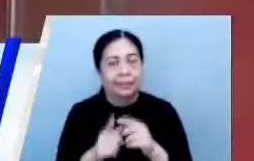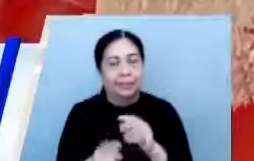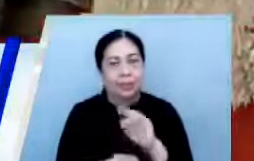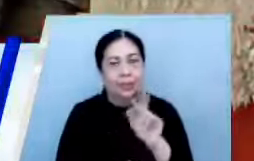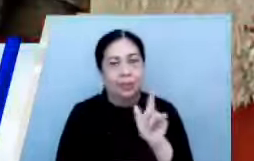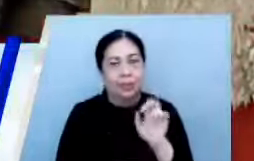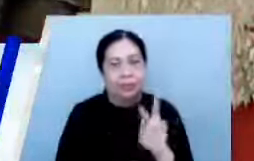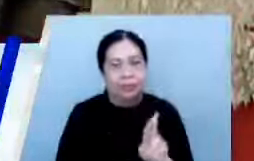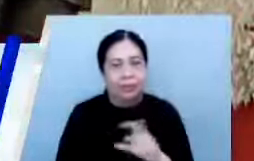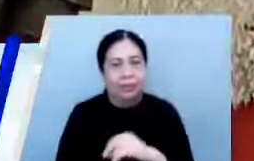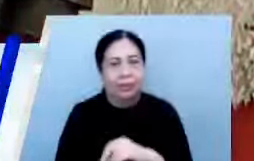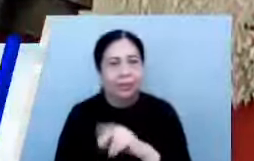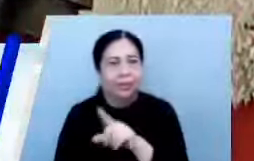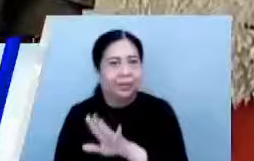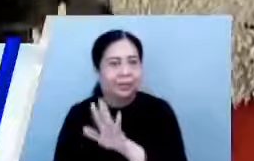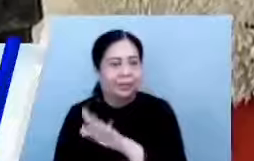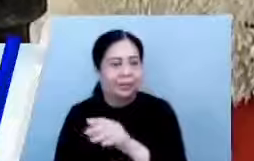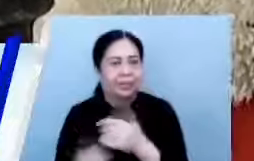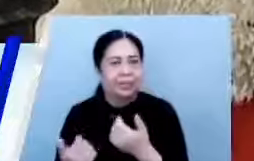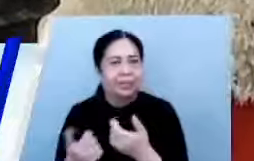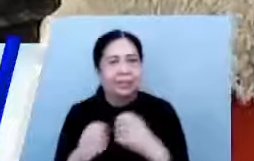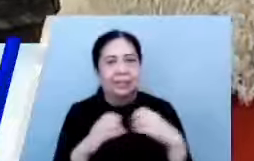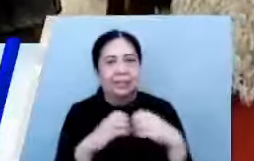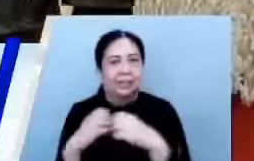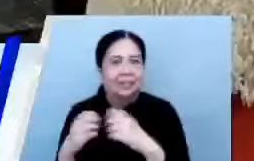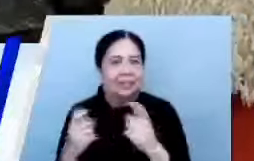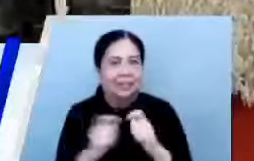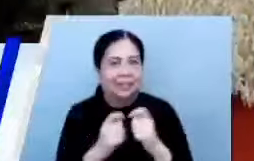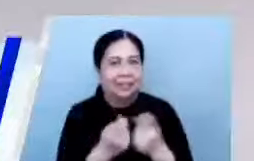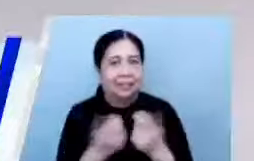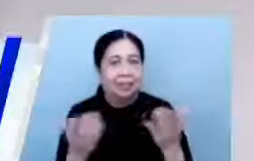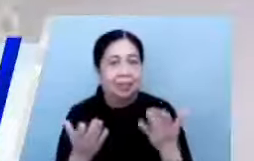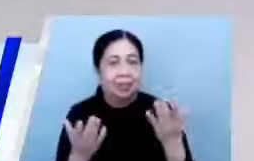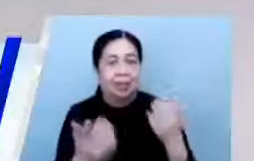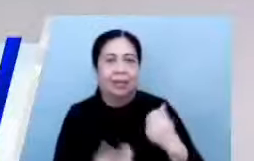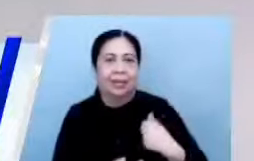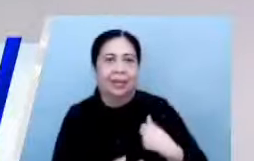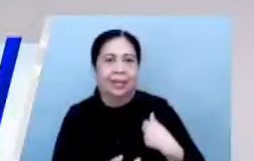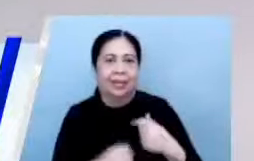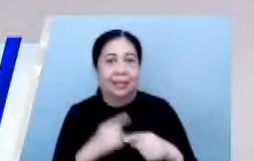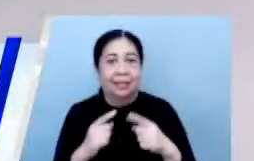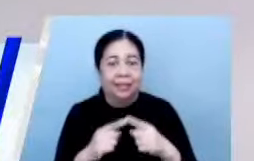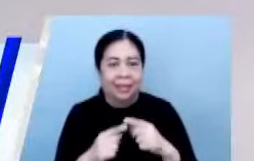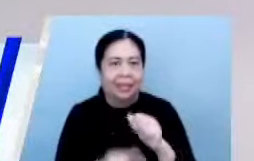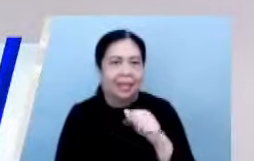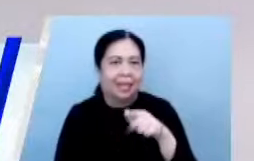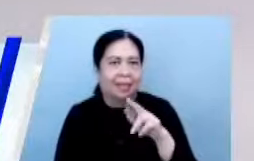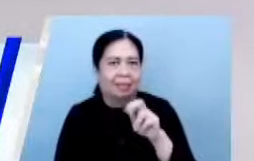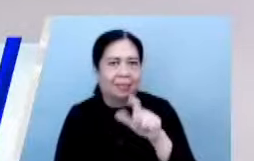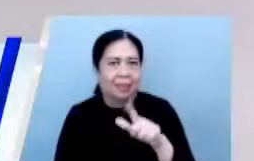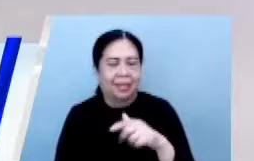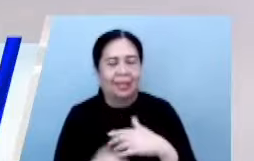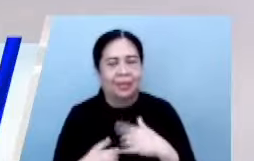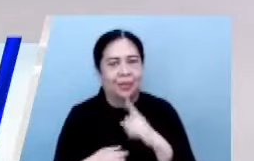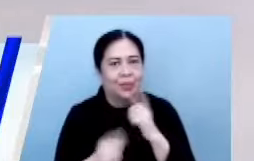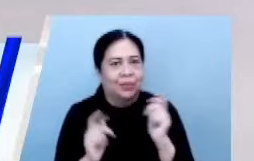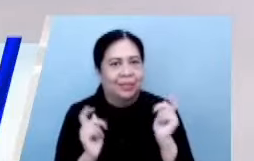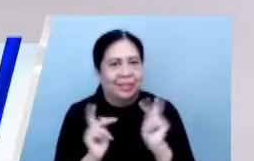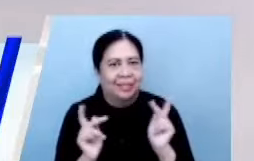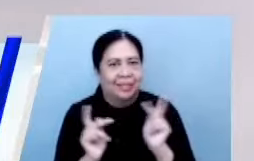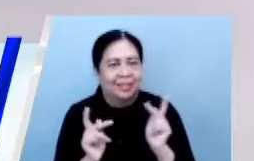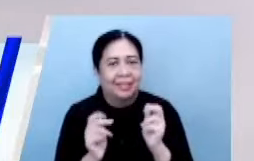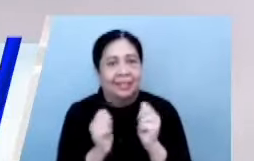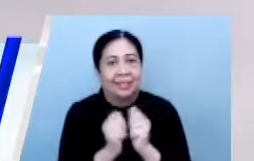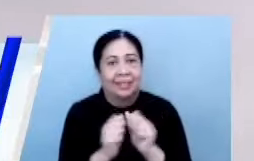Ruka ang upcoming Sparkle show nila in Canada sa April. Triple kilig nga raw ito dahil makakasama rin nila ang